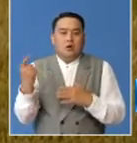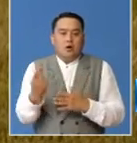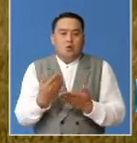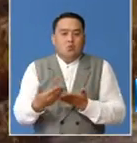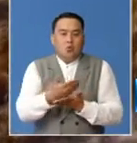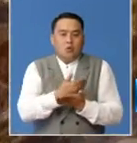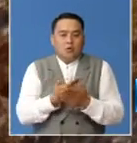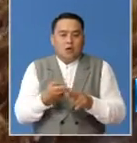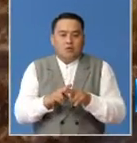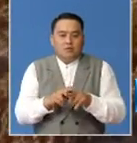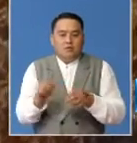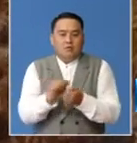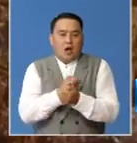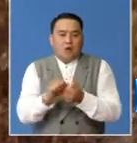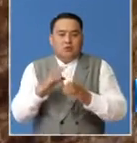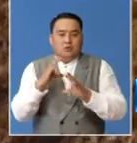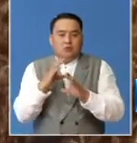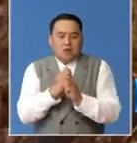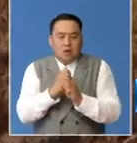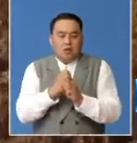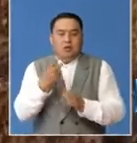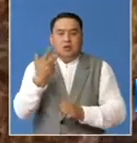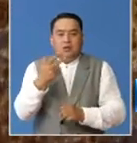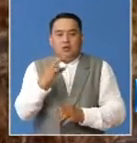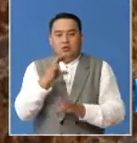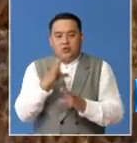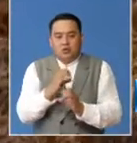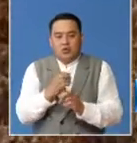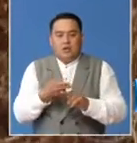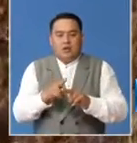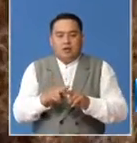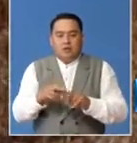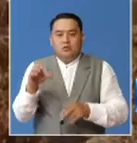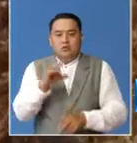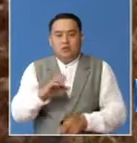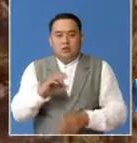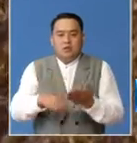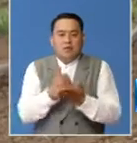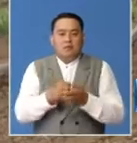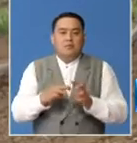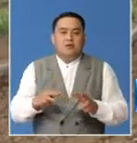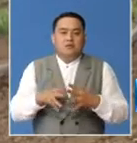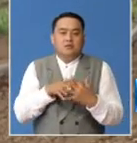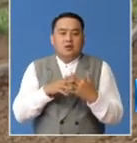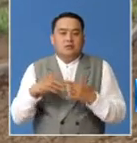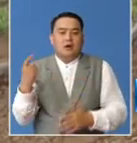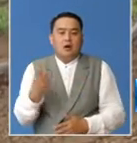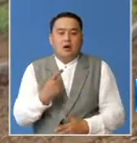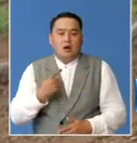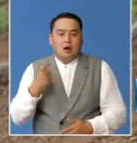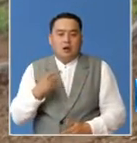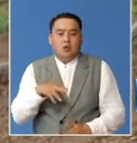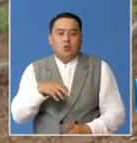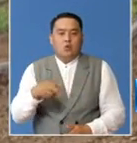урожай в этом году из-за засухи сократился как минимум на треть. Об этом заявила в среду глава Министерства сельского хозяйства страны